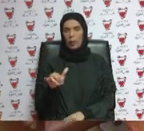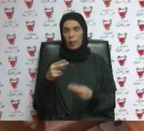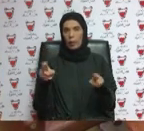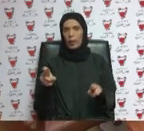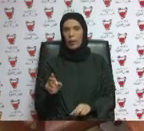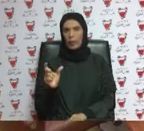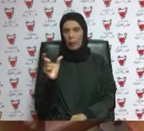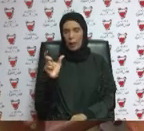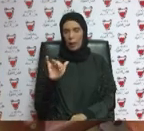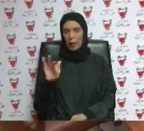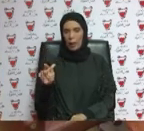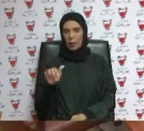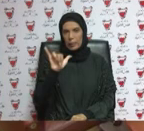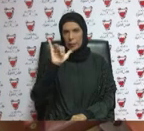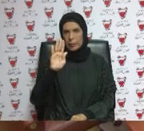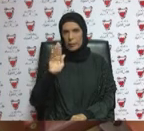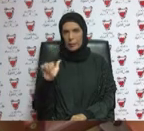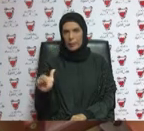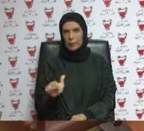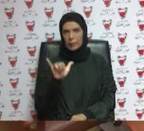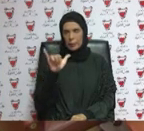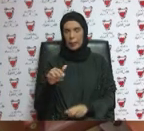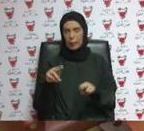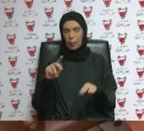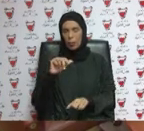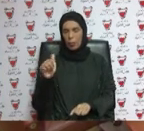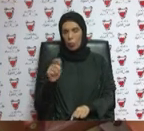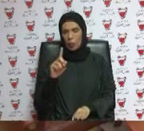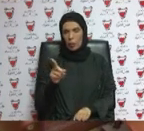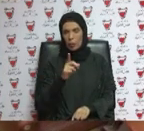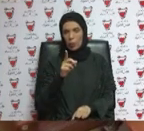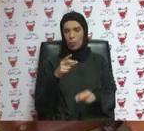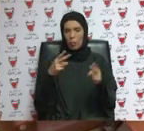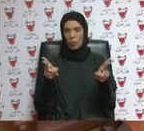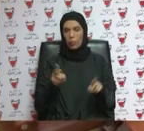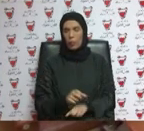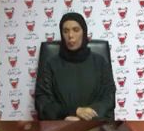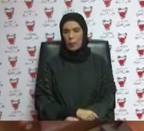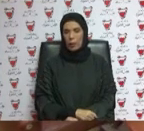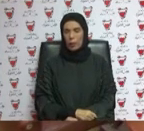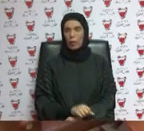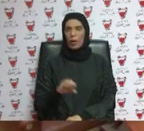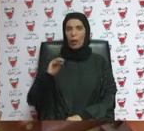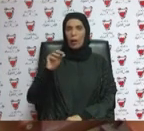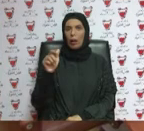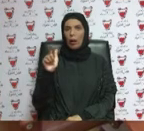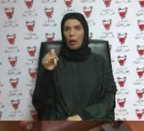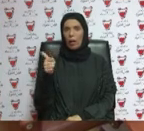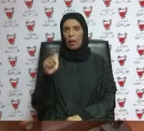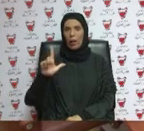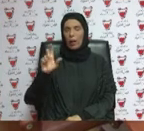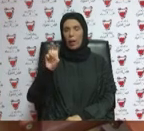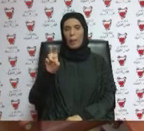نانسي دينا اليخضوري، نوار علي عبد الرحمن المحمود، هالة رمزي